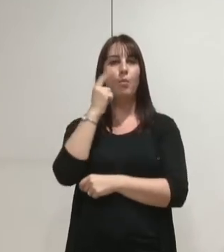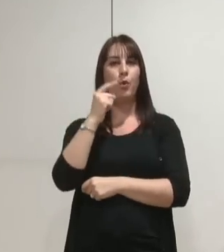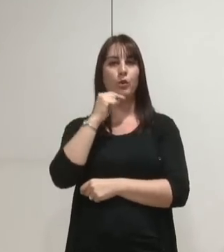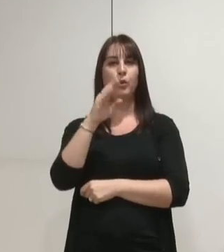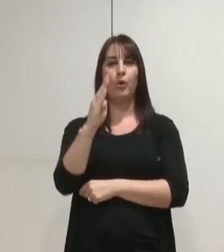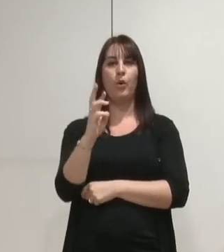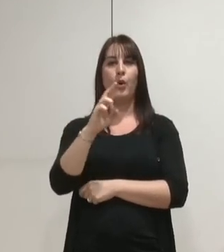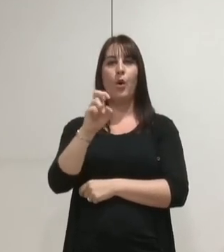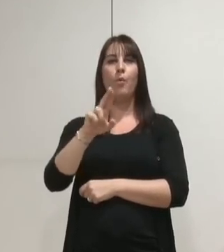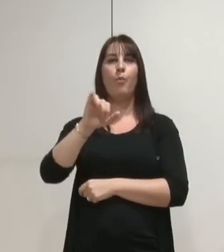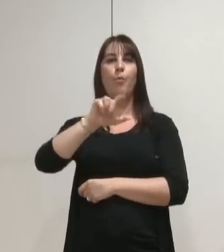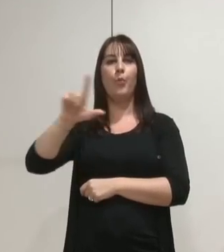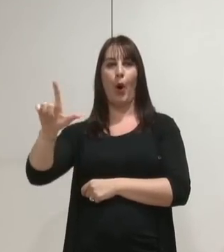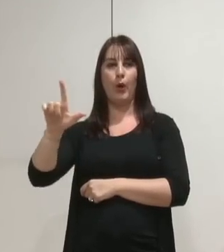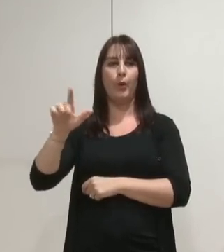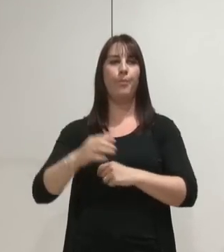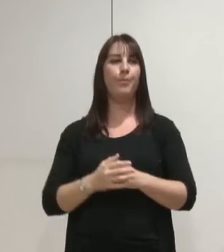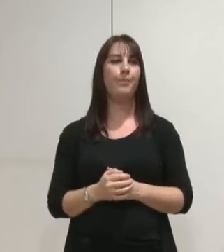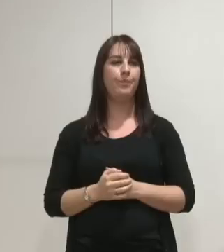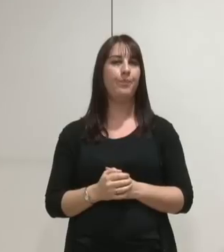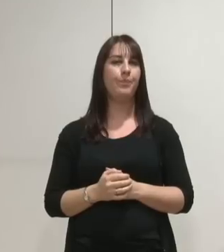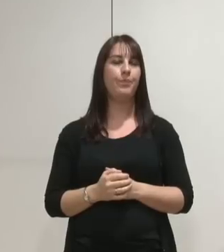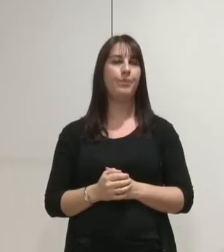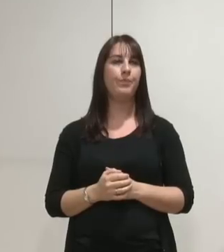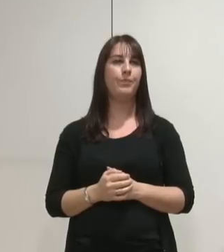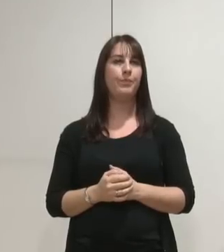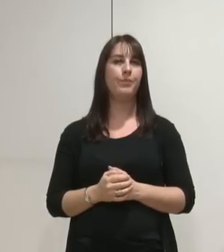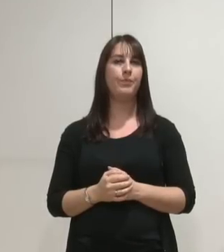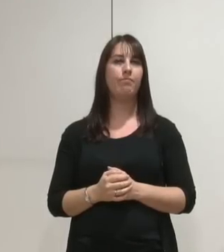voilà Alain deoyel on en a récupéré